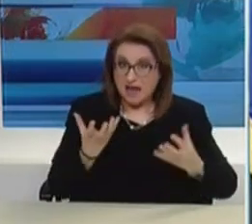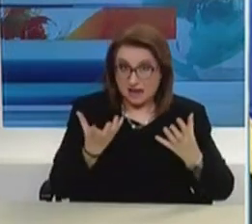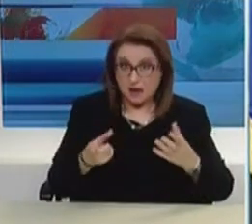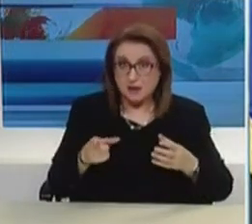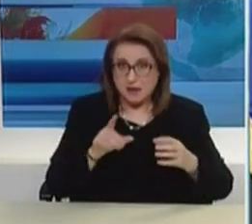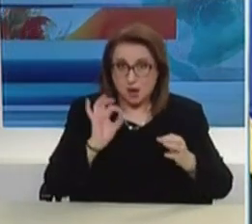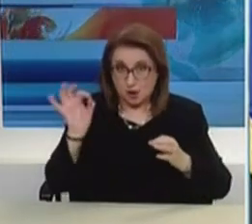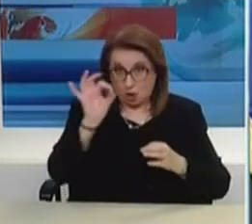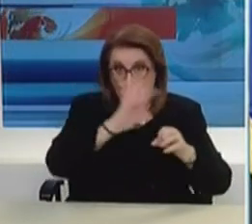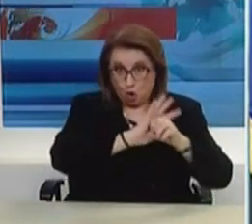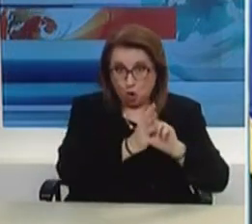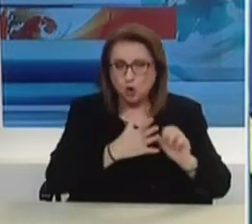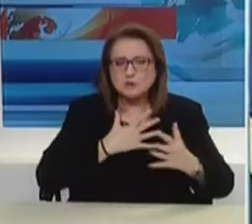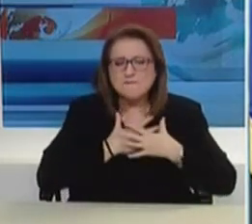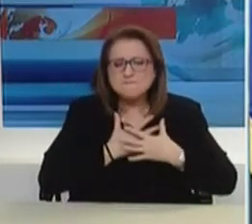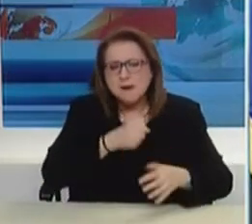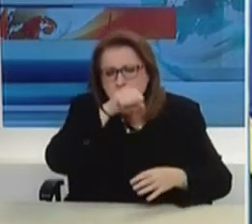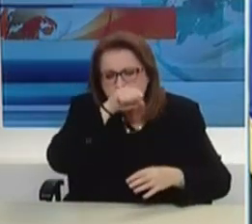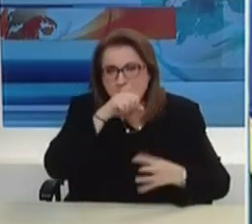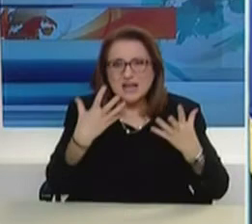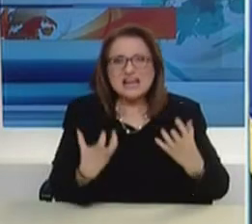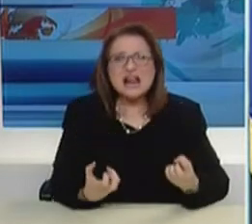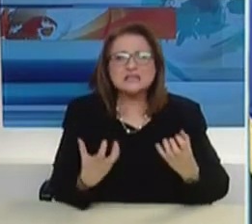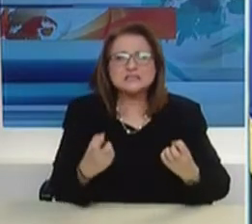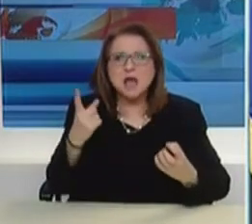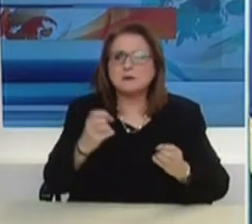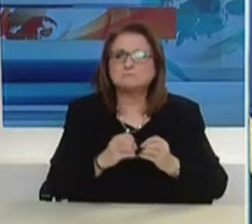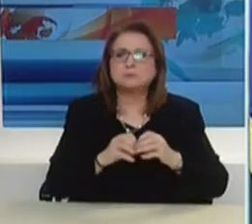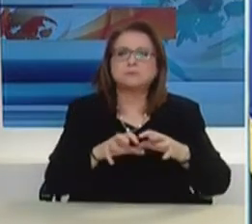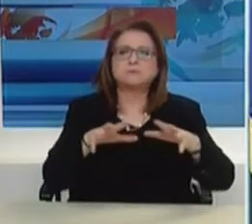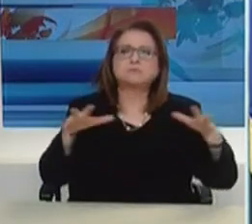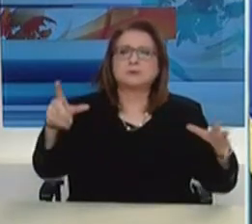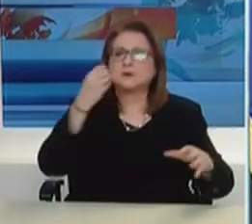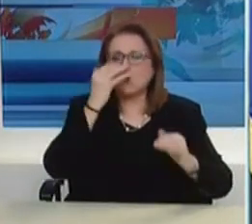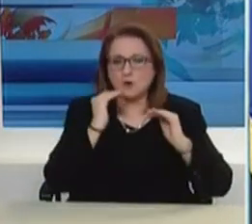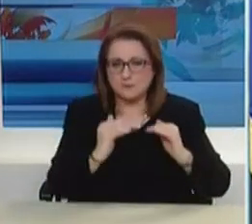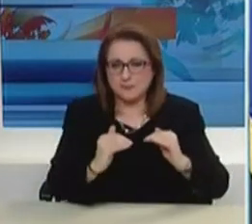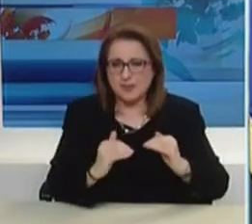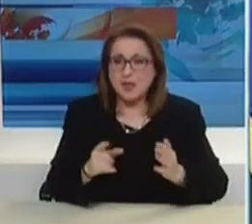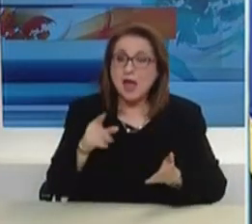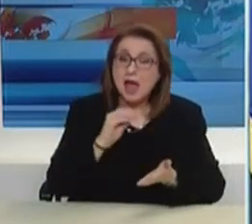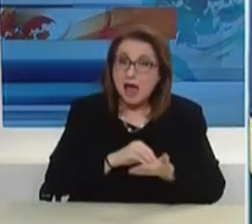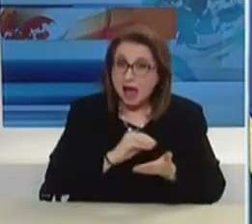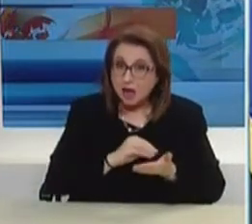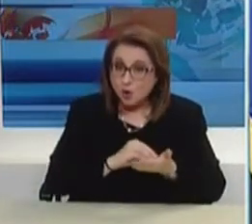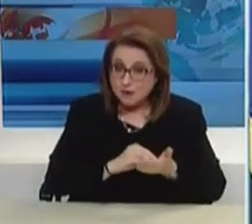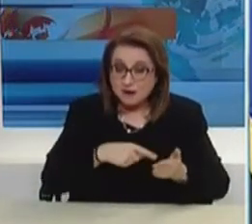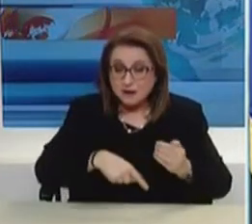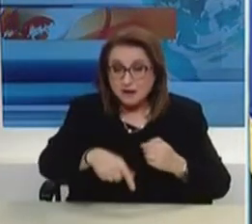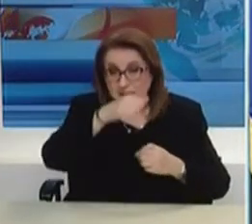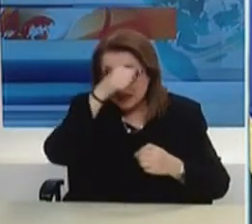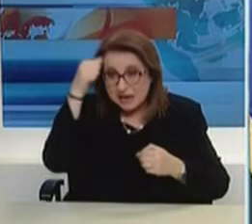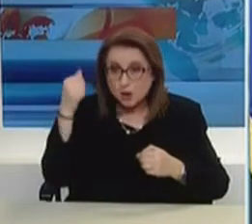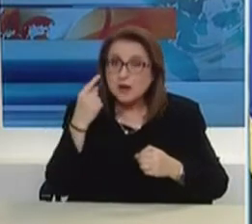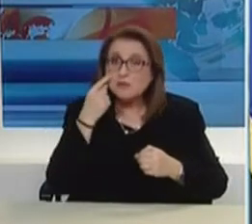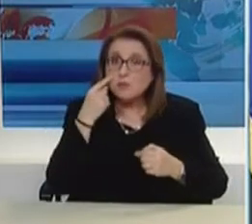επανεισαγωγή κρουσμάτων. Επίσης, το άλλο στοιχείο που δεν υπολογίζεται αυτή τη στιγμή στο καλοκαίρι είναι ότι ο ιός θα κυκλοφορεί σε χώρες που έχουν διαφορετικές